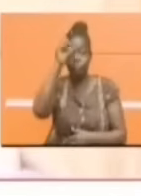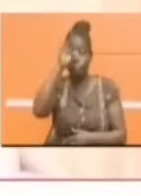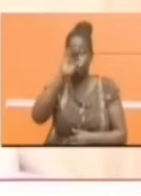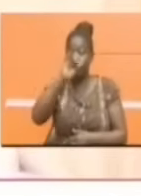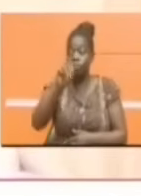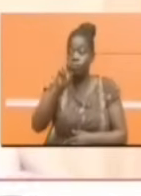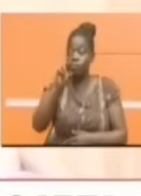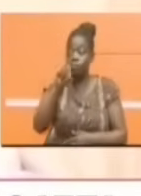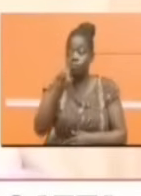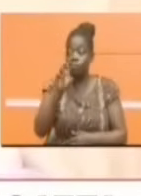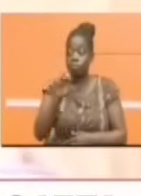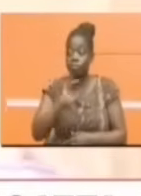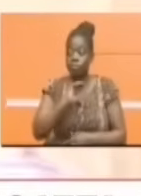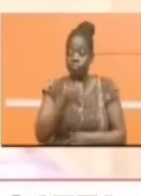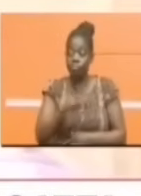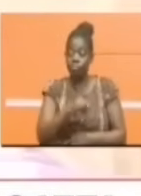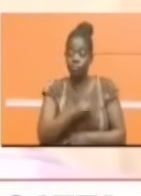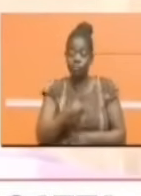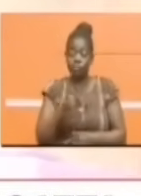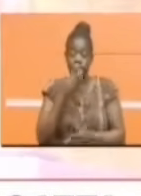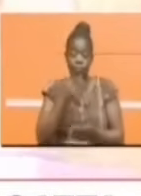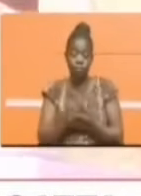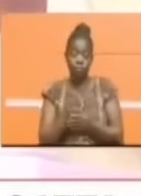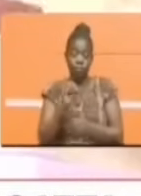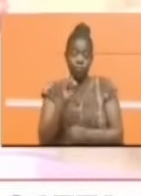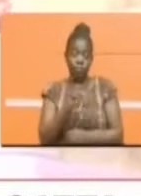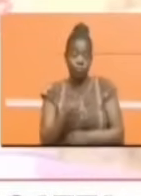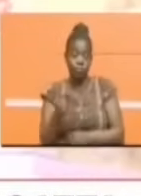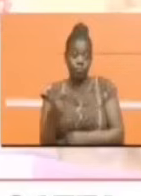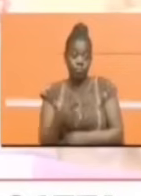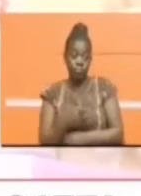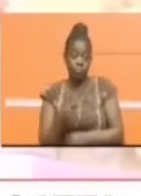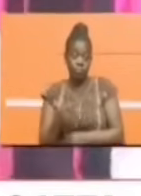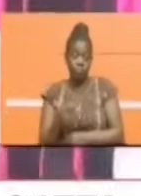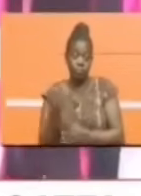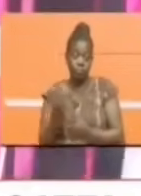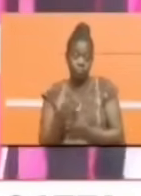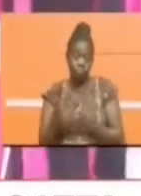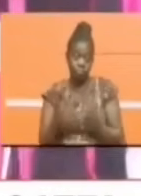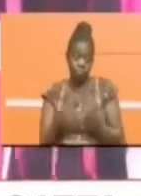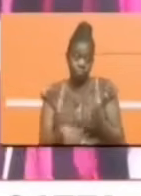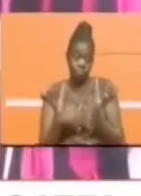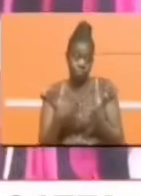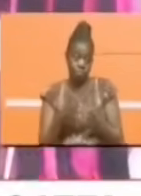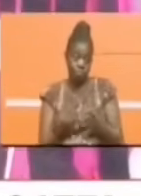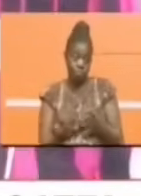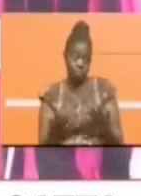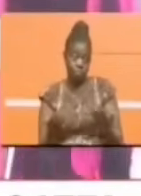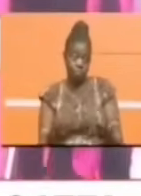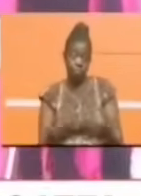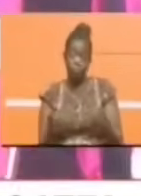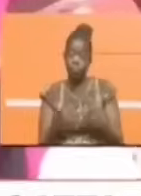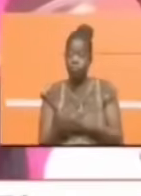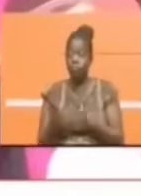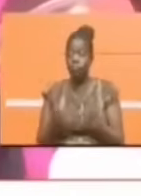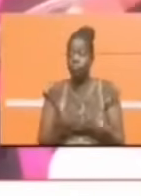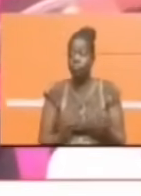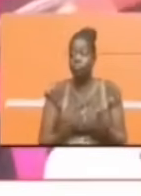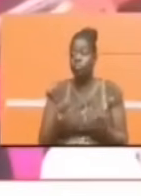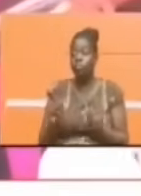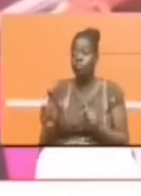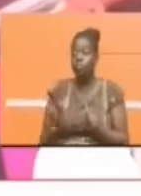Makanga bwanamukulu w'ekigo kya Our Lady of Good Counsel Gayaza wakati mu kwayo okukola by'ennyimba n'okukuba embuutu.